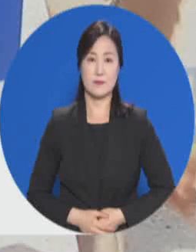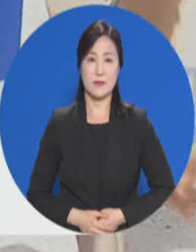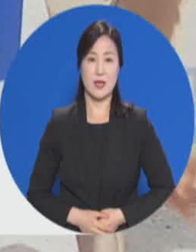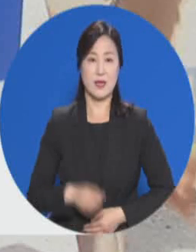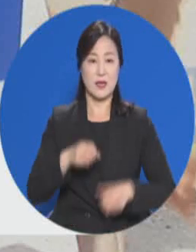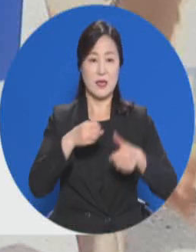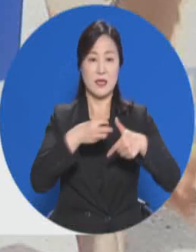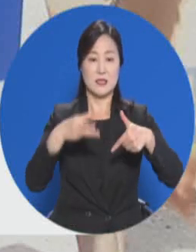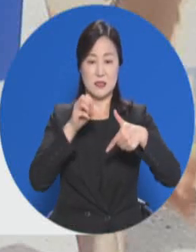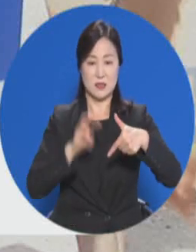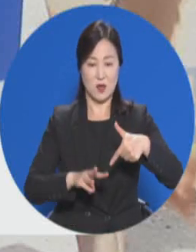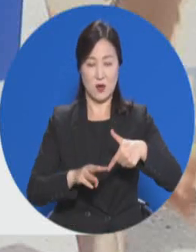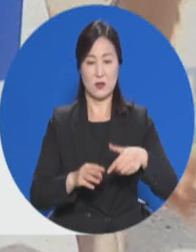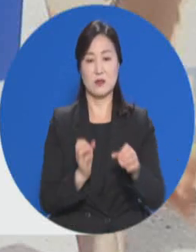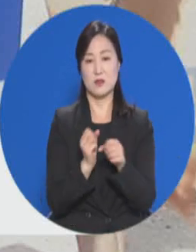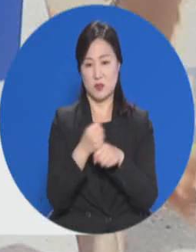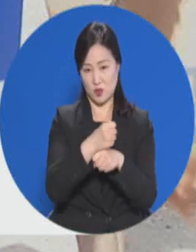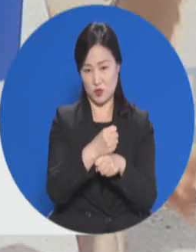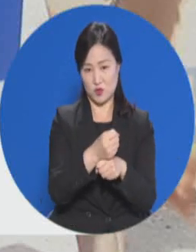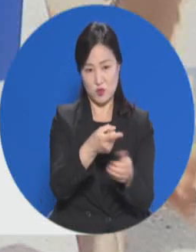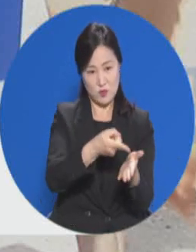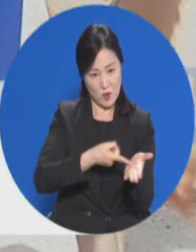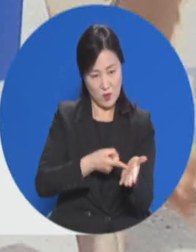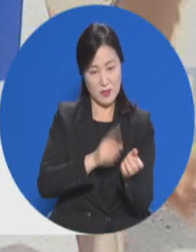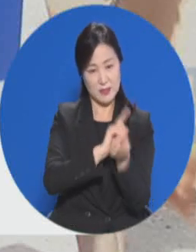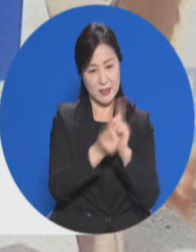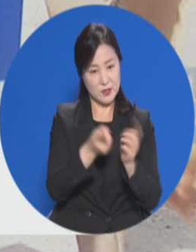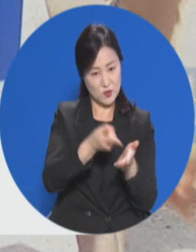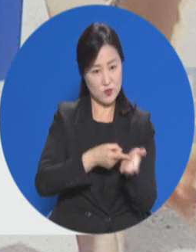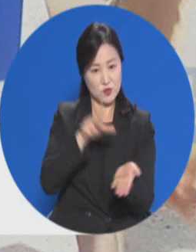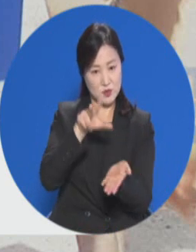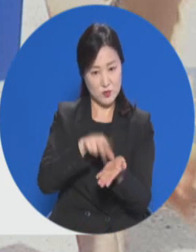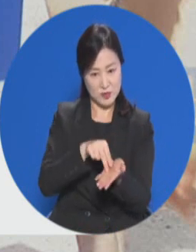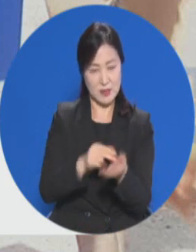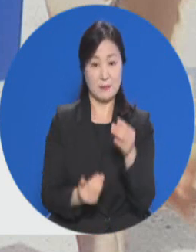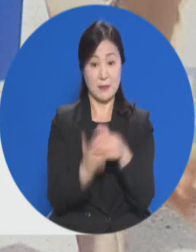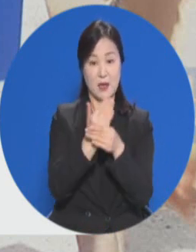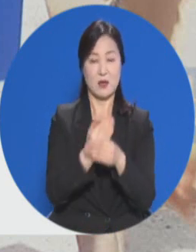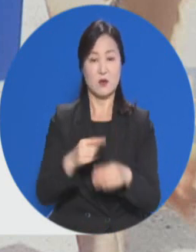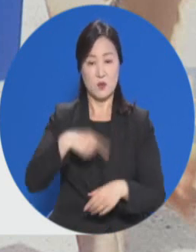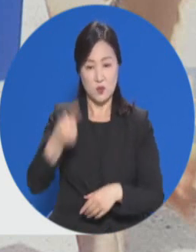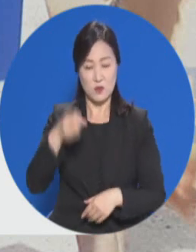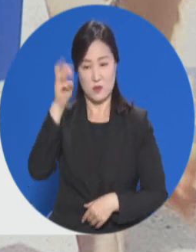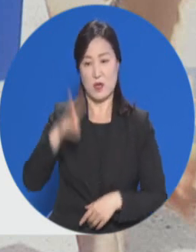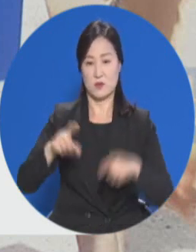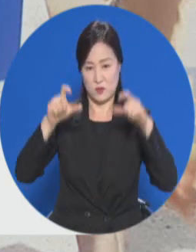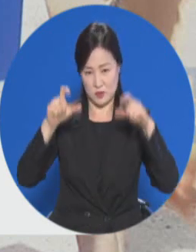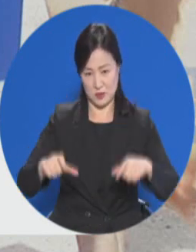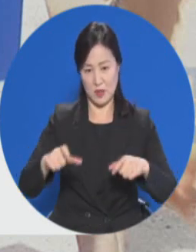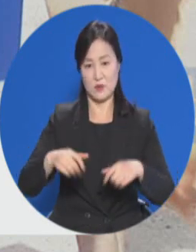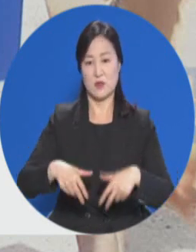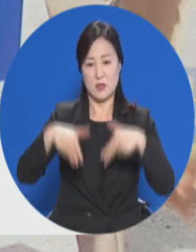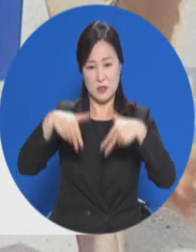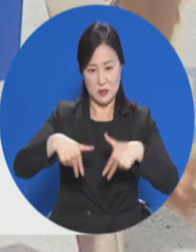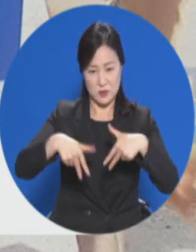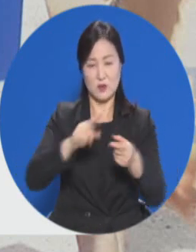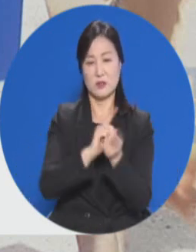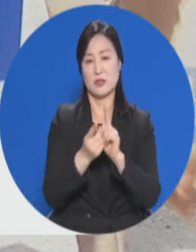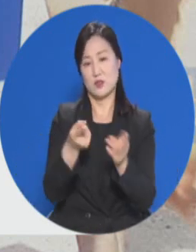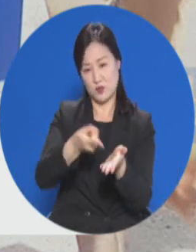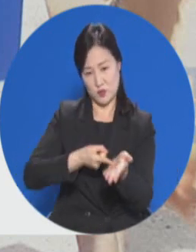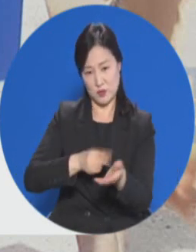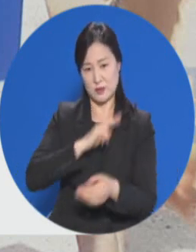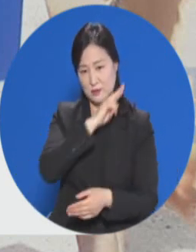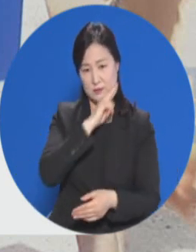인천의 한 척추 전문 병원의 대리 수술 논란에 이어 광주에서도 척추 전문 병원의 간호 조무사가 대리 수술을 했다는 의혹이